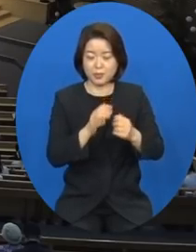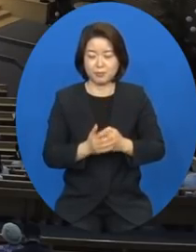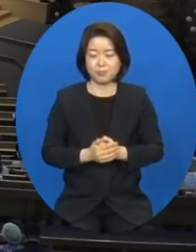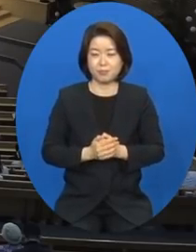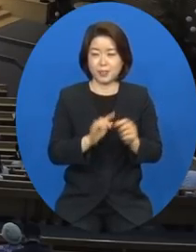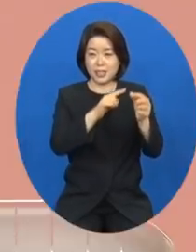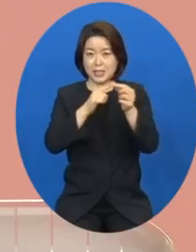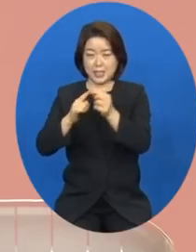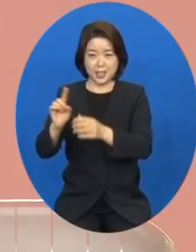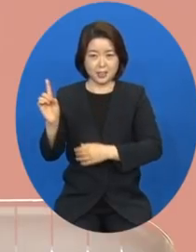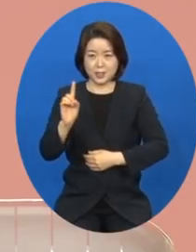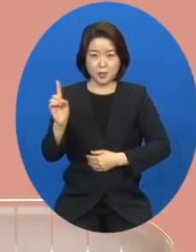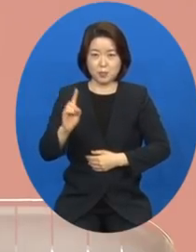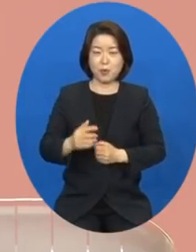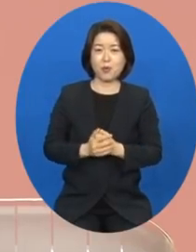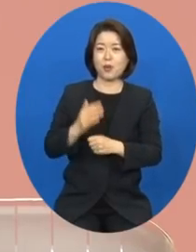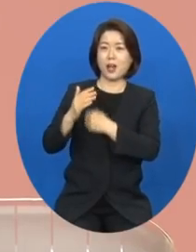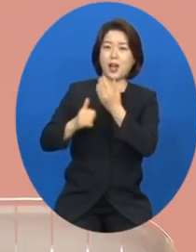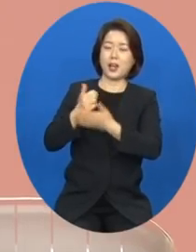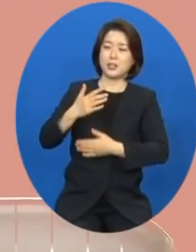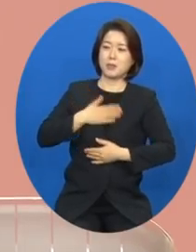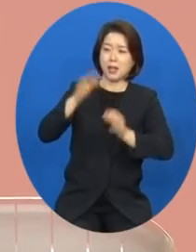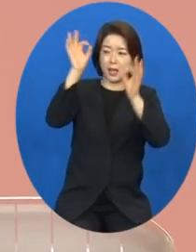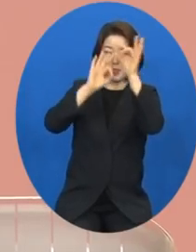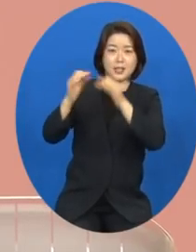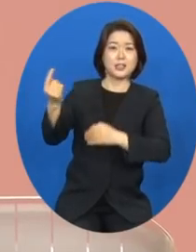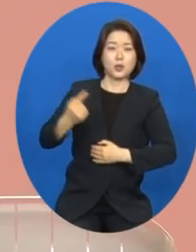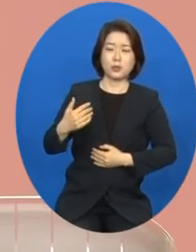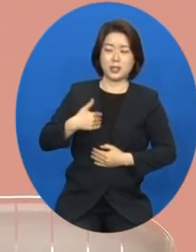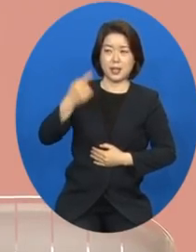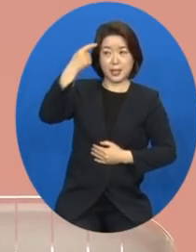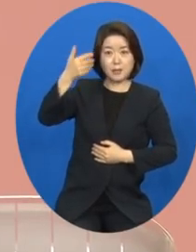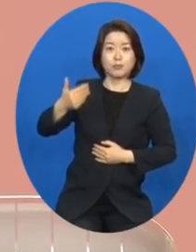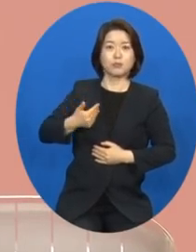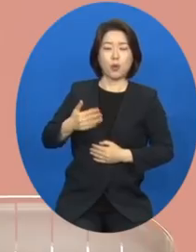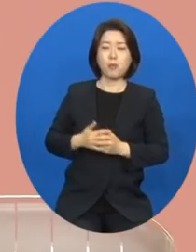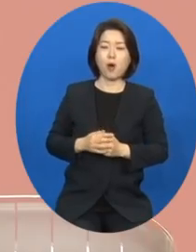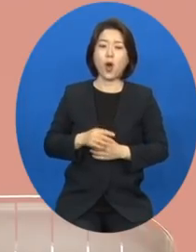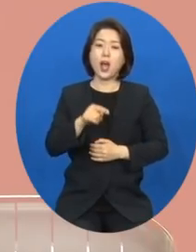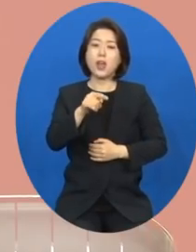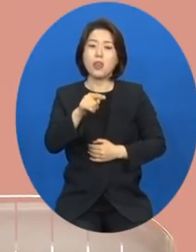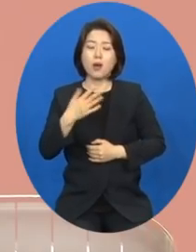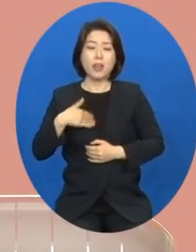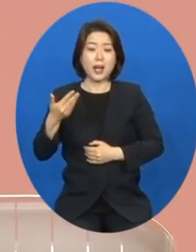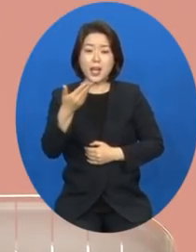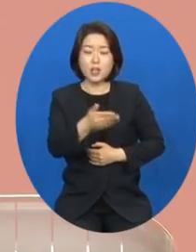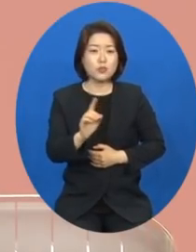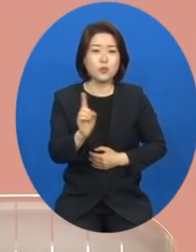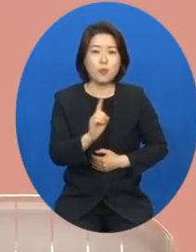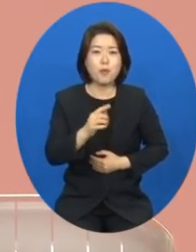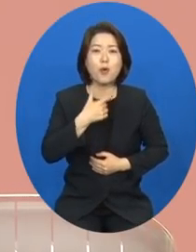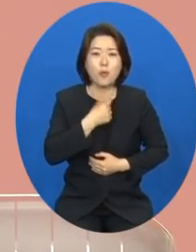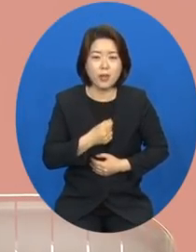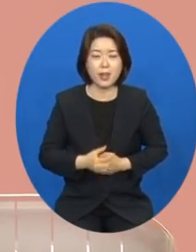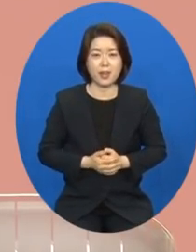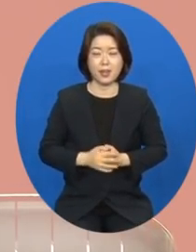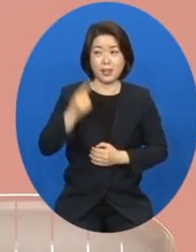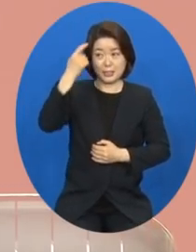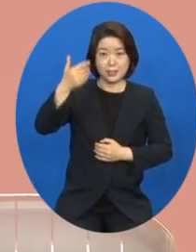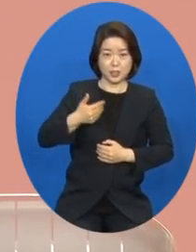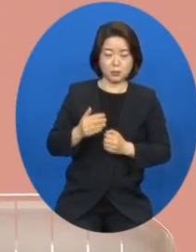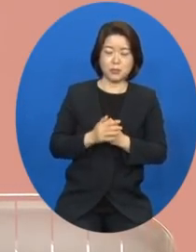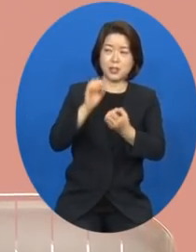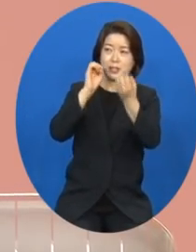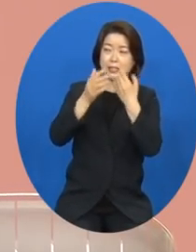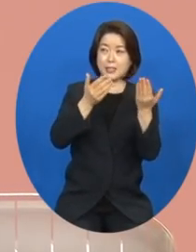가사가 있습니다 하나님께서 나를 찾아오셔서 내게 물으셨다 내가 무엇 해주기를 원하느냐 그 질문에 하나님께 드린